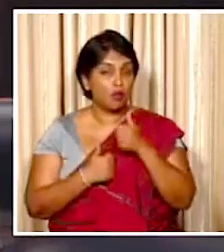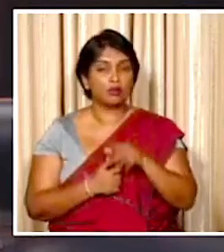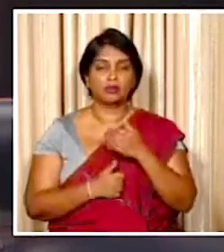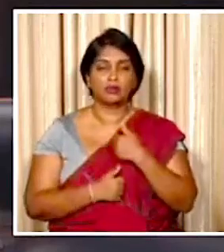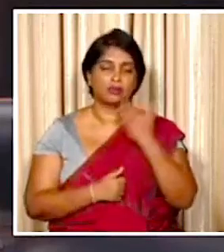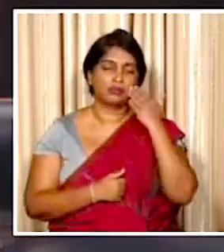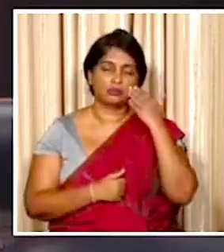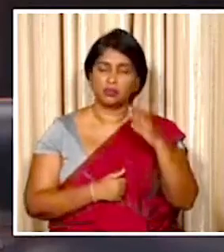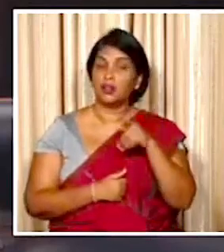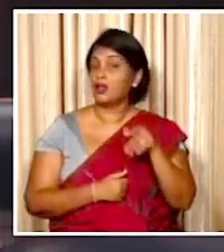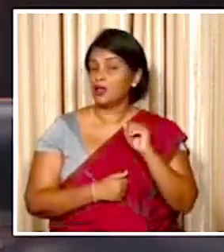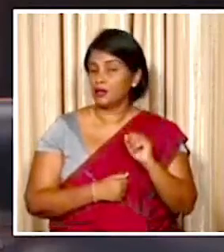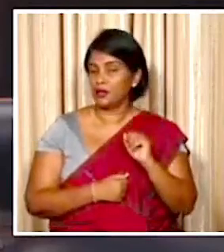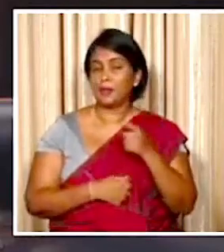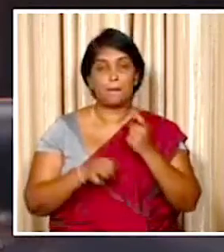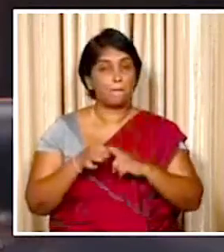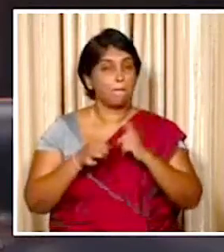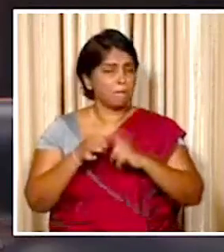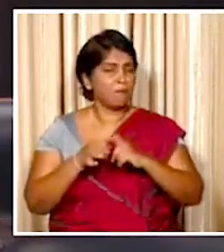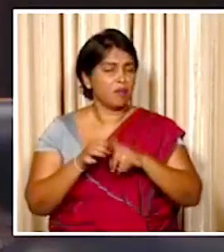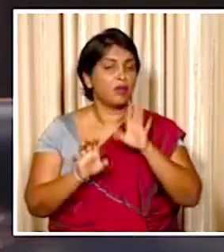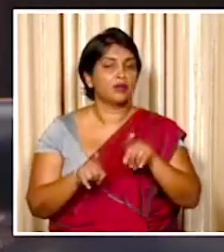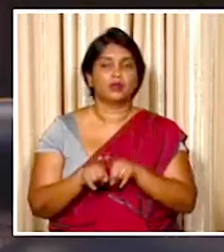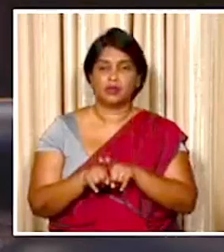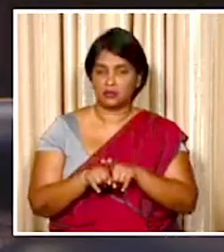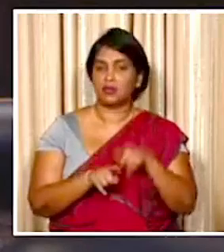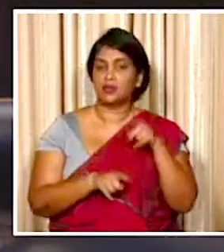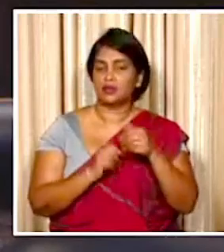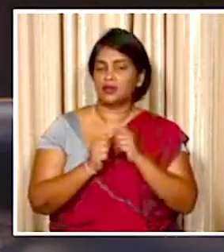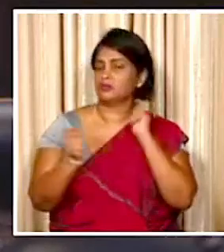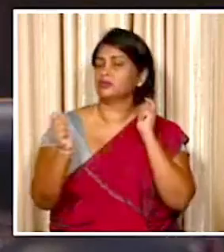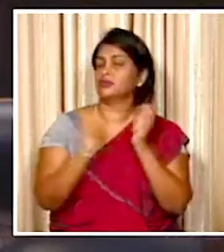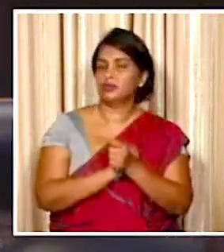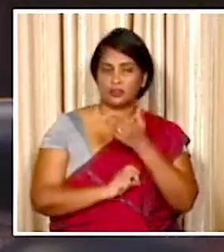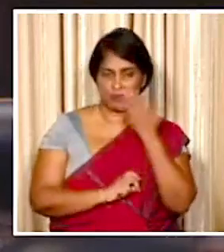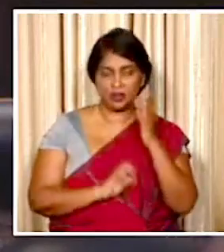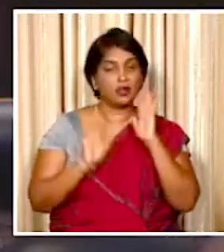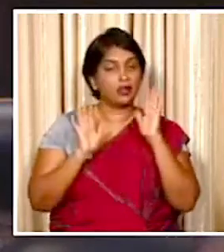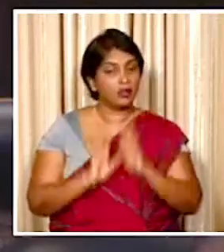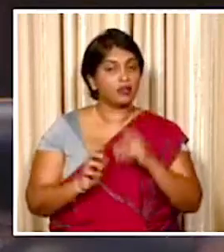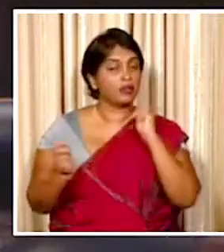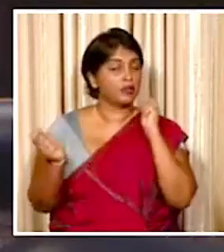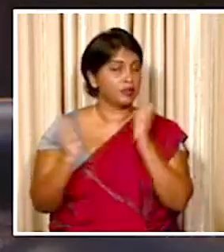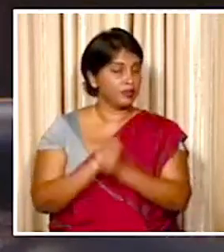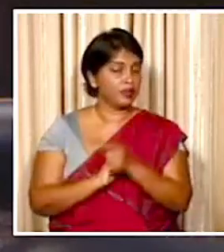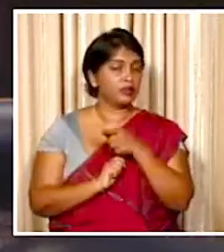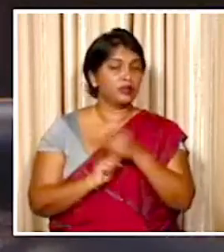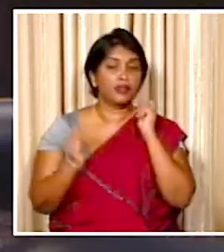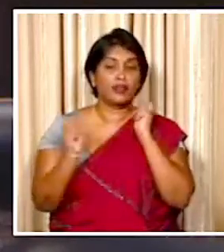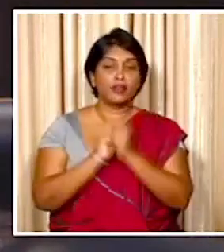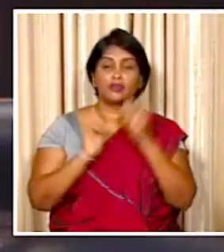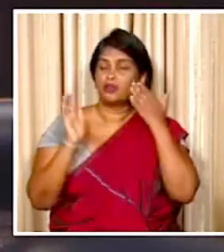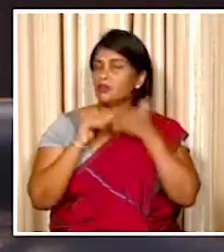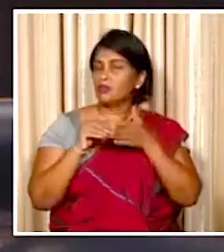तपि दाकिनो मुको ये प्राश्न किरीम हरहा तमय एक वेनास्वेन्ने नमुते वेनास्वेन्ने मोन